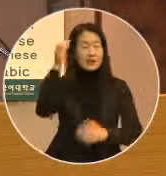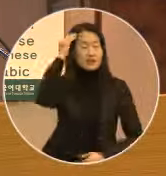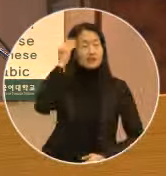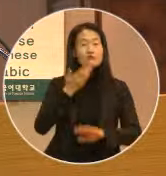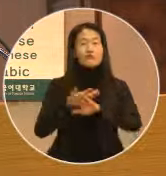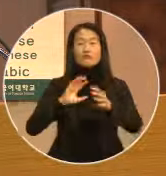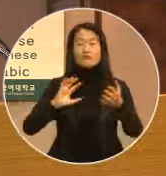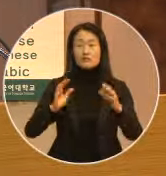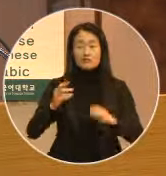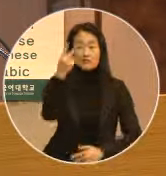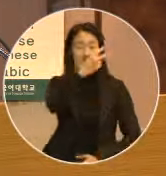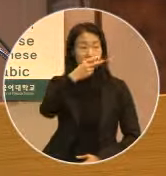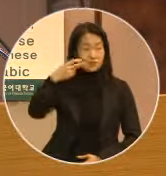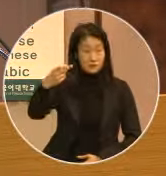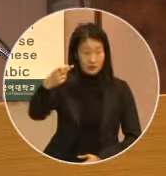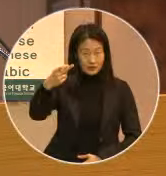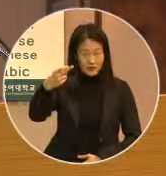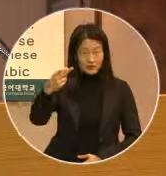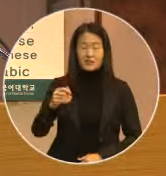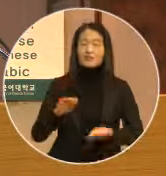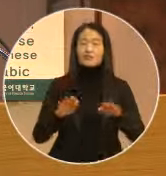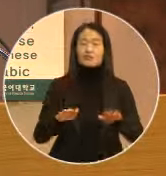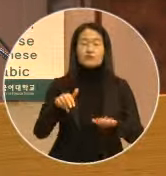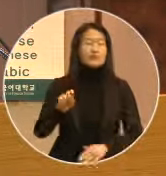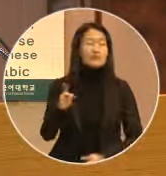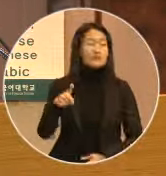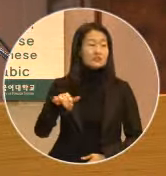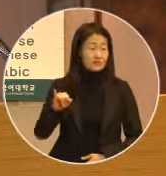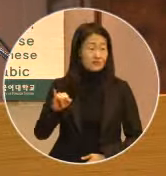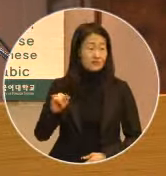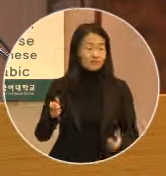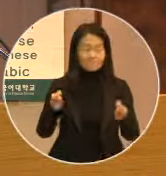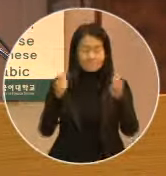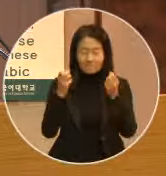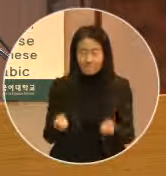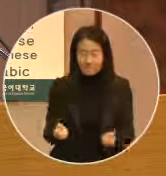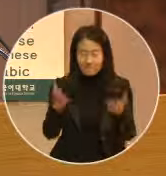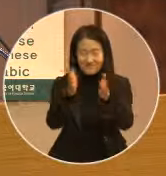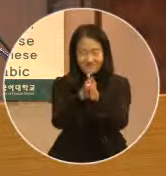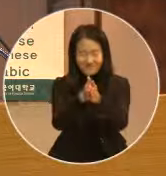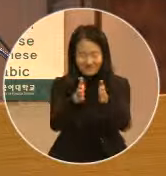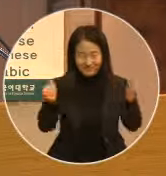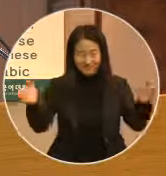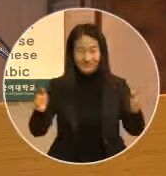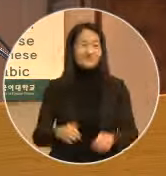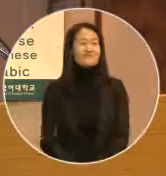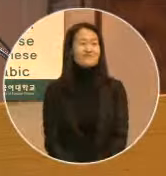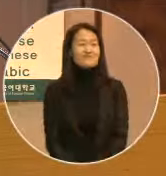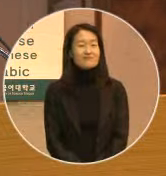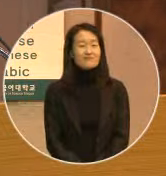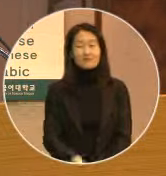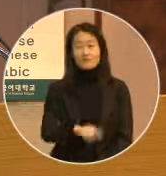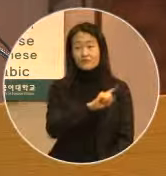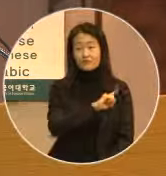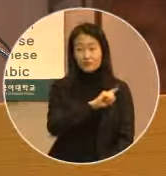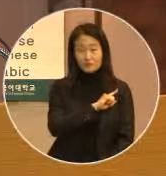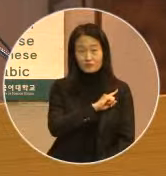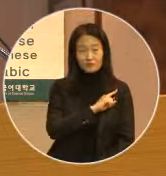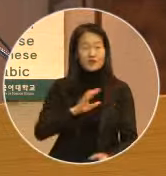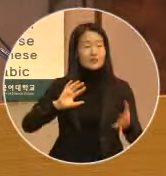외국어대학교 2012학년도 전기 학위 수여식을 거행하도록 하겠습니다. 먼저